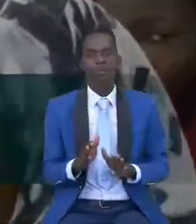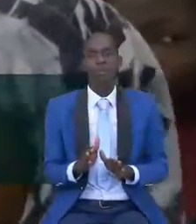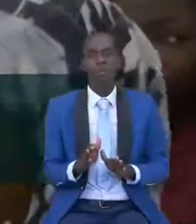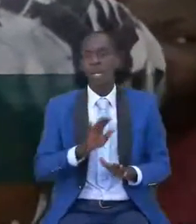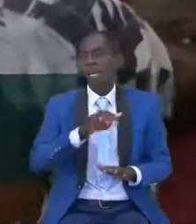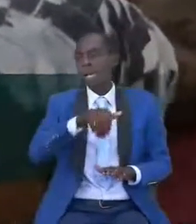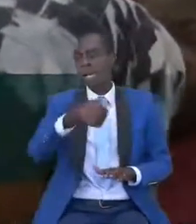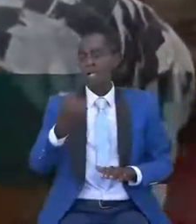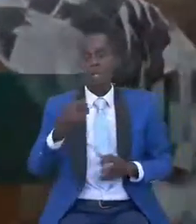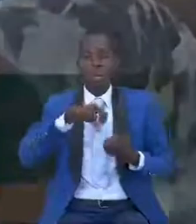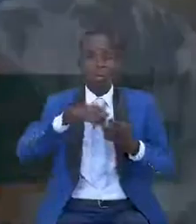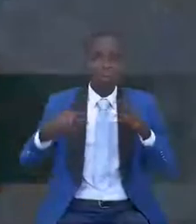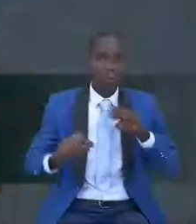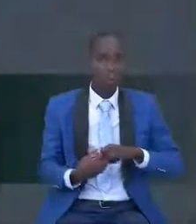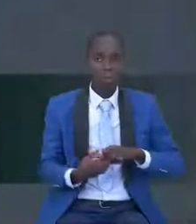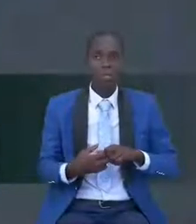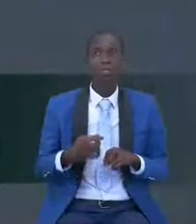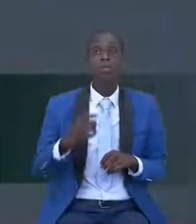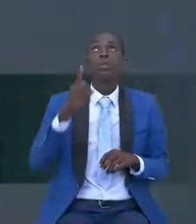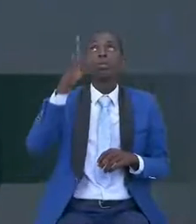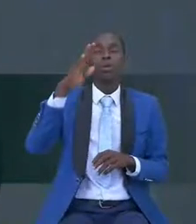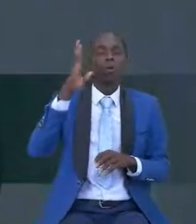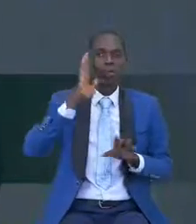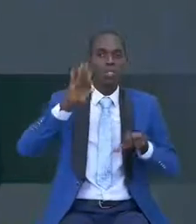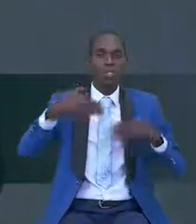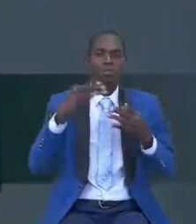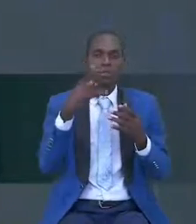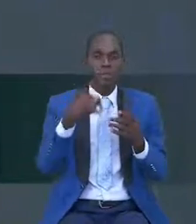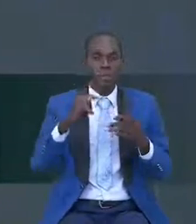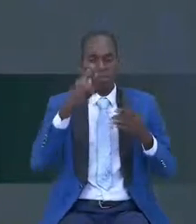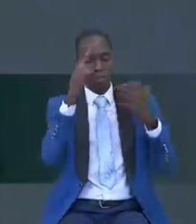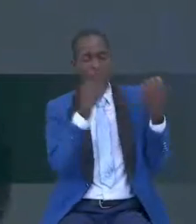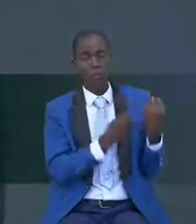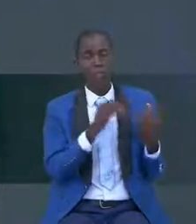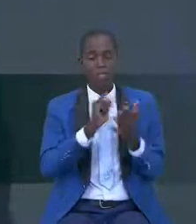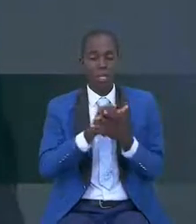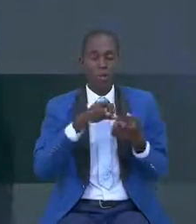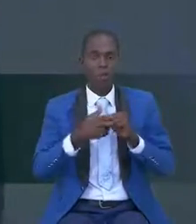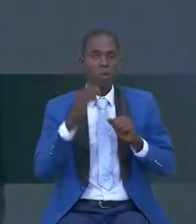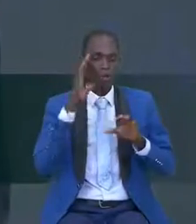Est-ce qu'une montagne, Dieu te donnera la foi, cette montagne sera déplacée.